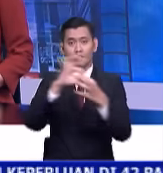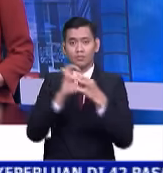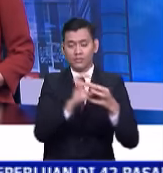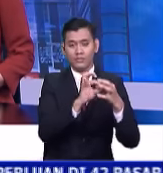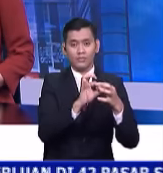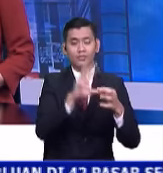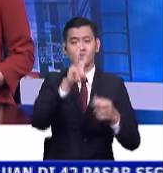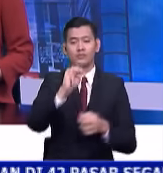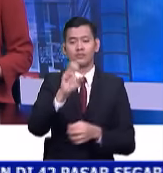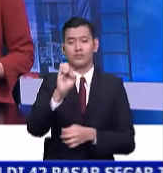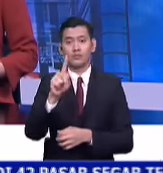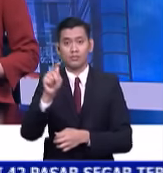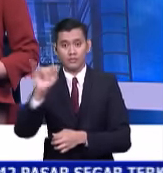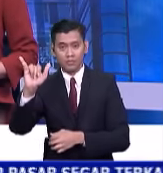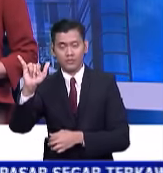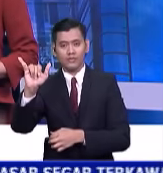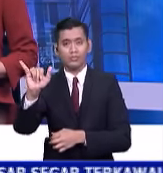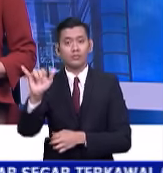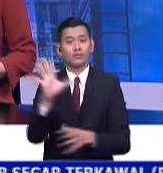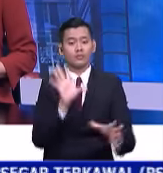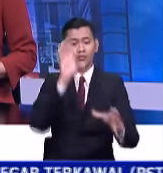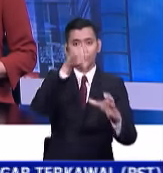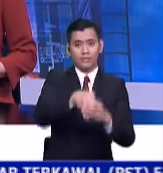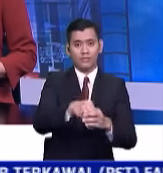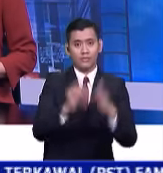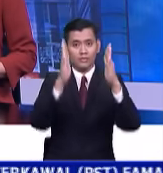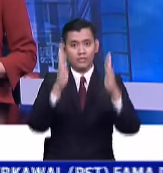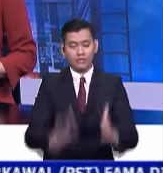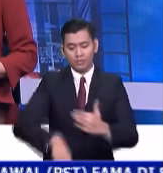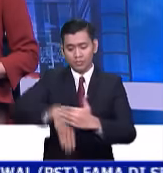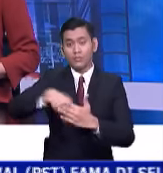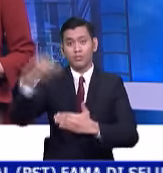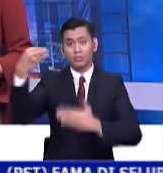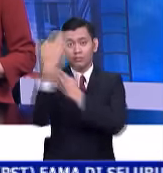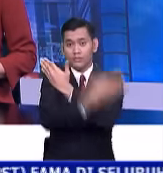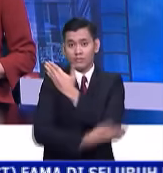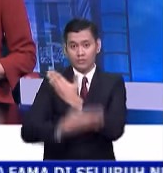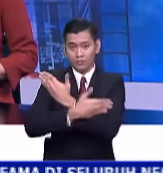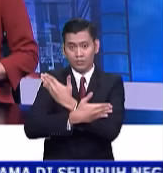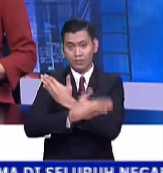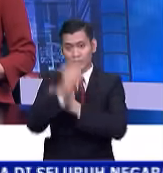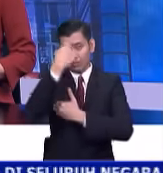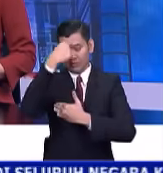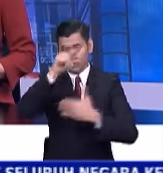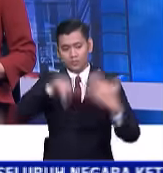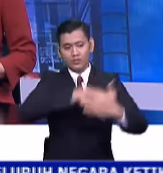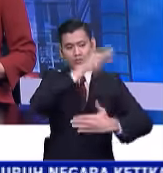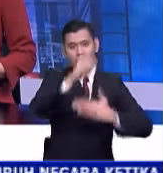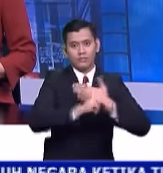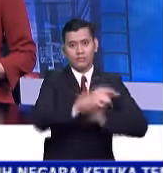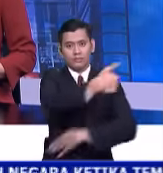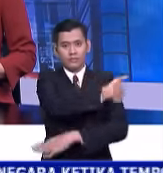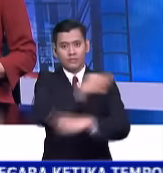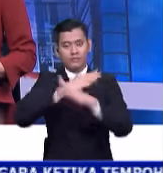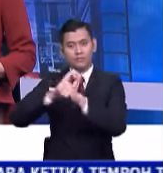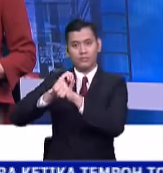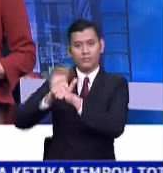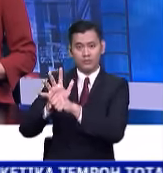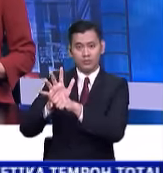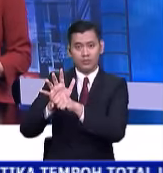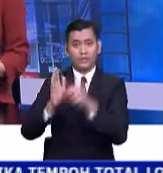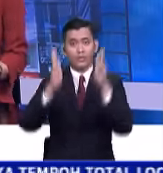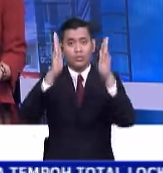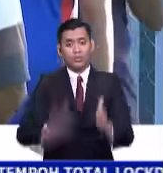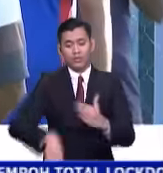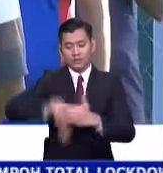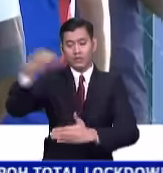Teknologi dan Inovasi untuk melibatkan warga asing dalam program imunisasi COVID-19 kebangsaan PICK. Warga